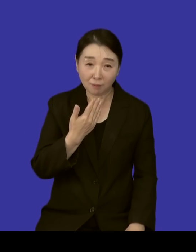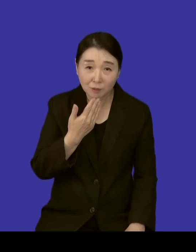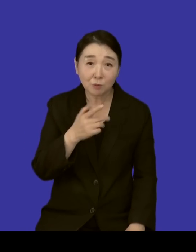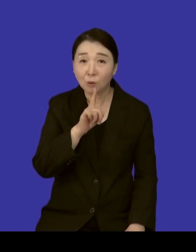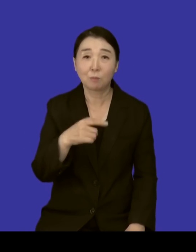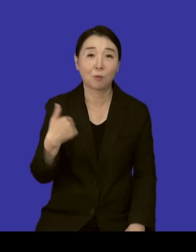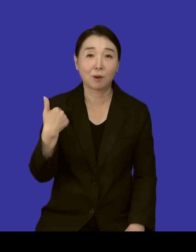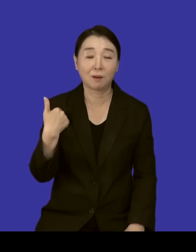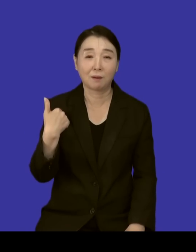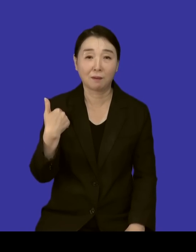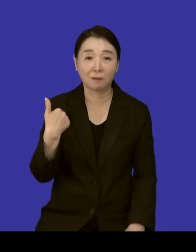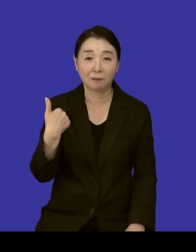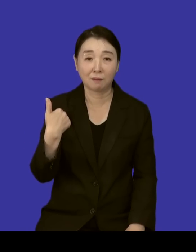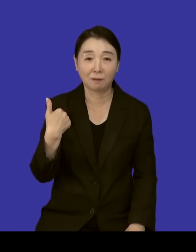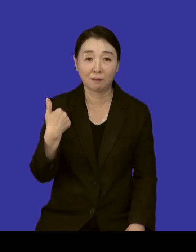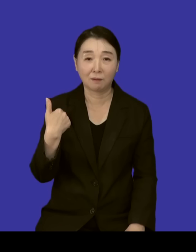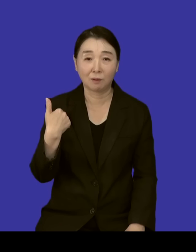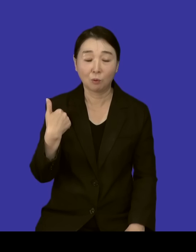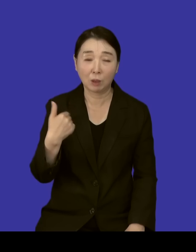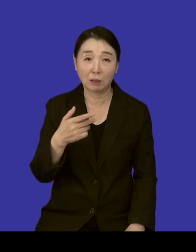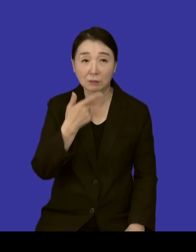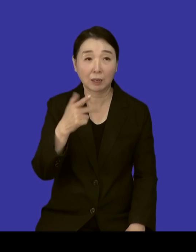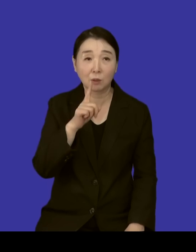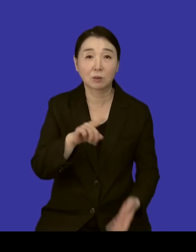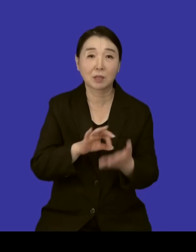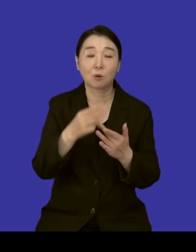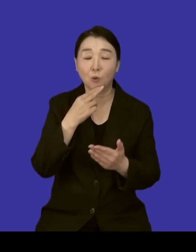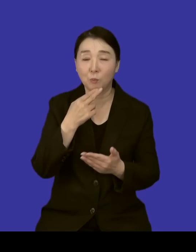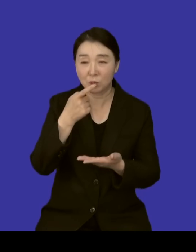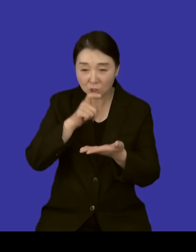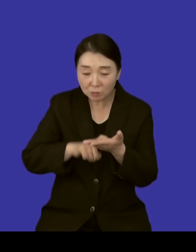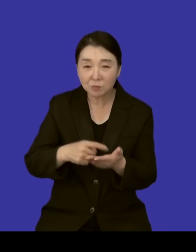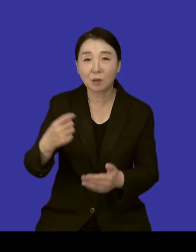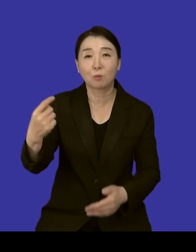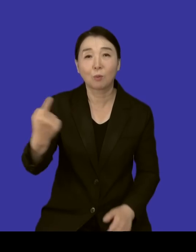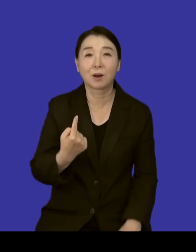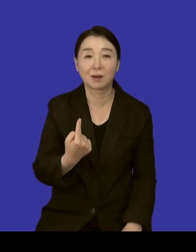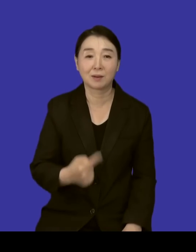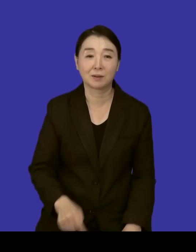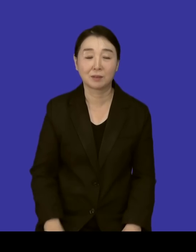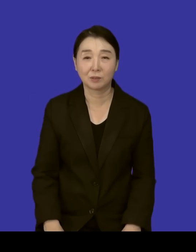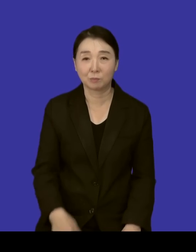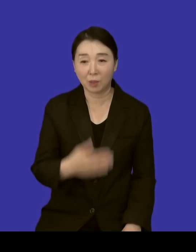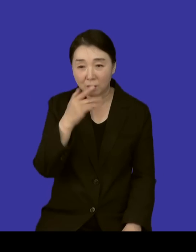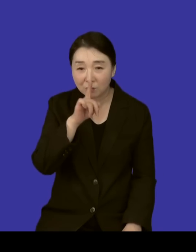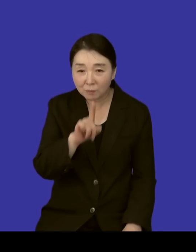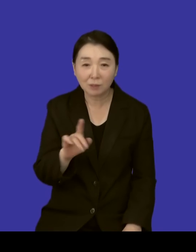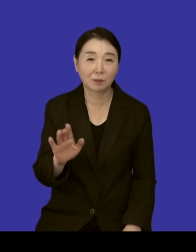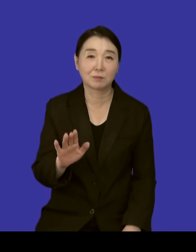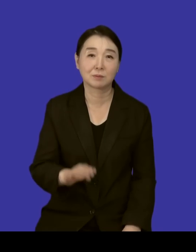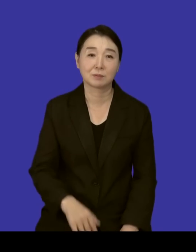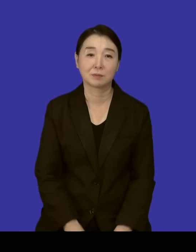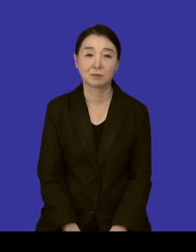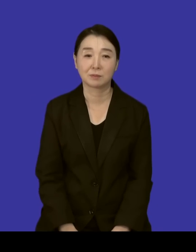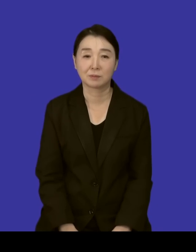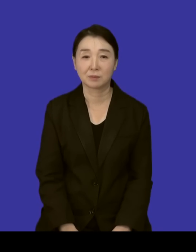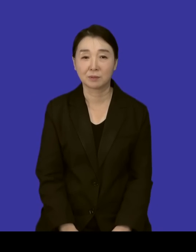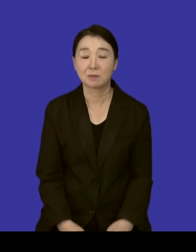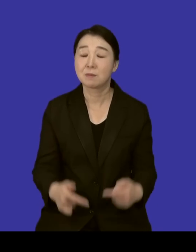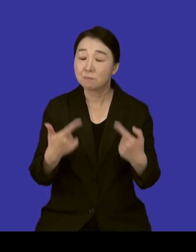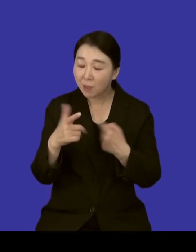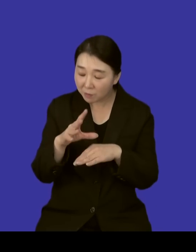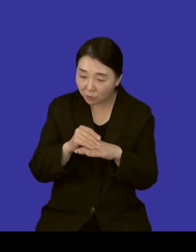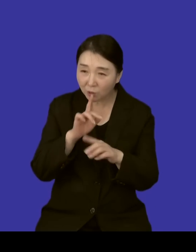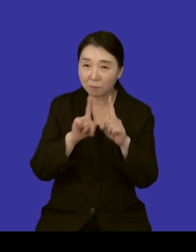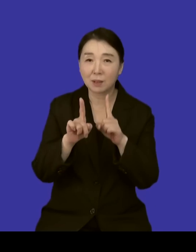내가 너무 영어 안 써서 다운돼요. 쉬워가지고. 예. 히브리어도 안 쓰고 그러니까 적용한 얘기를 해주니까 날마다